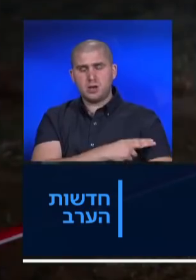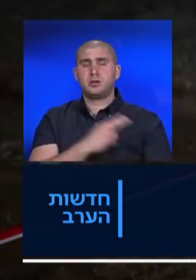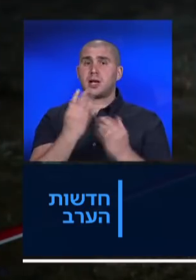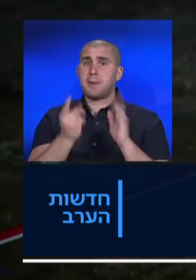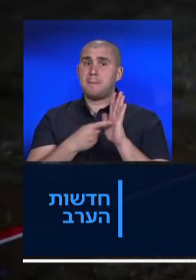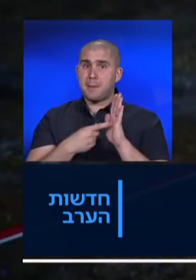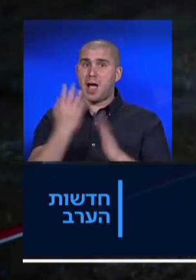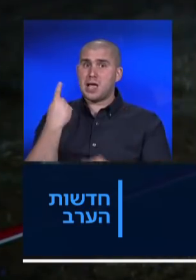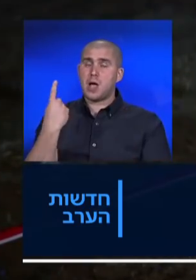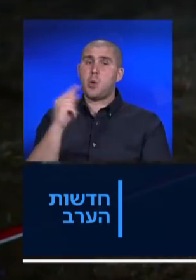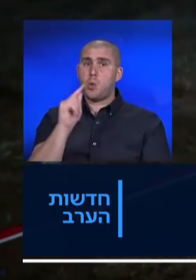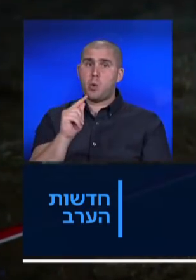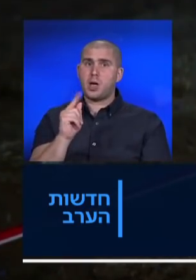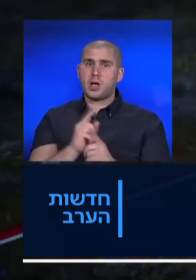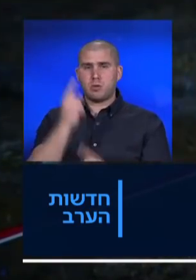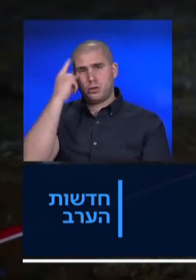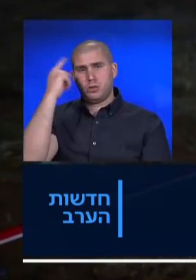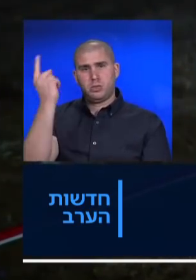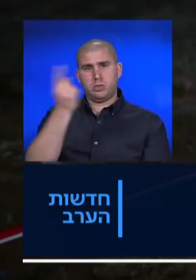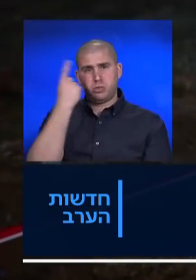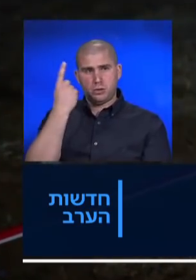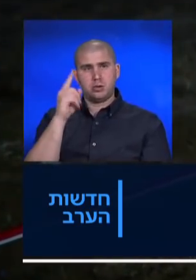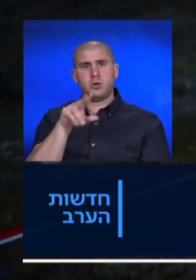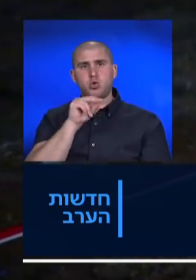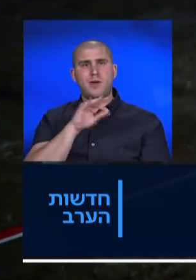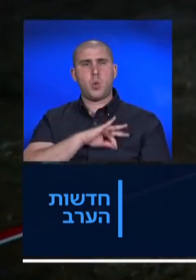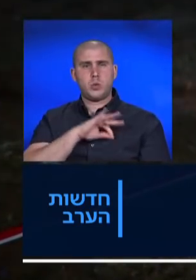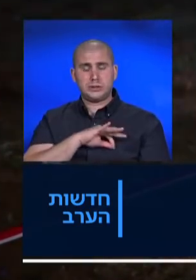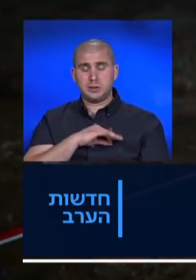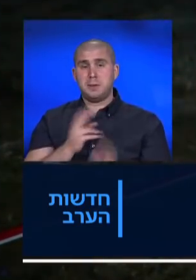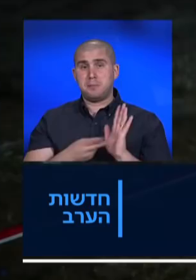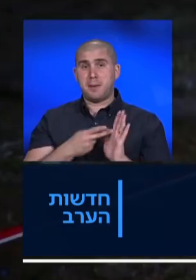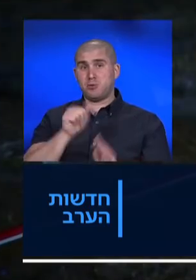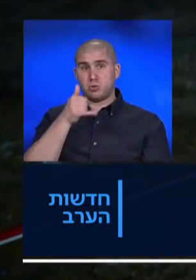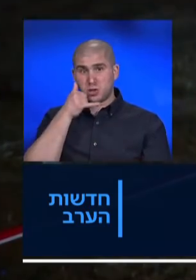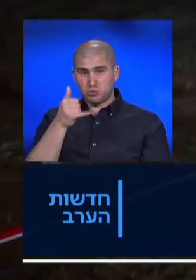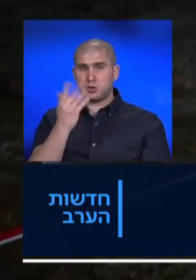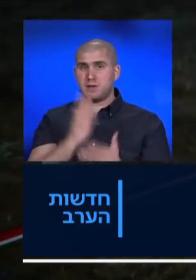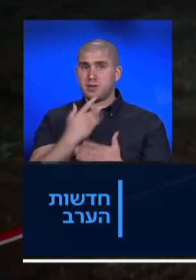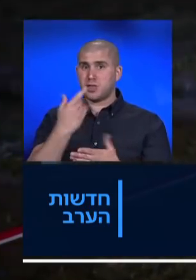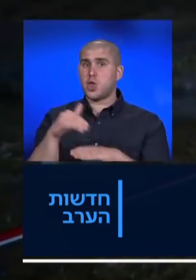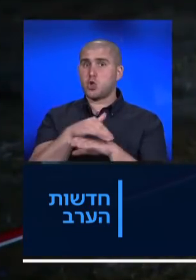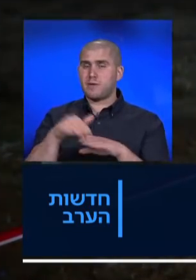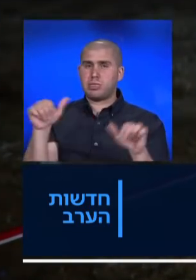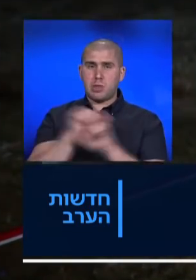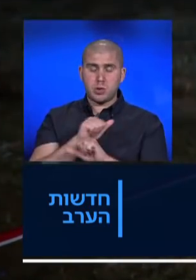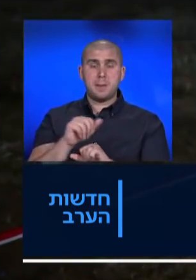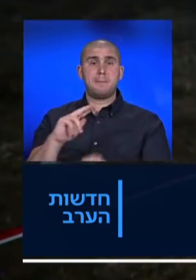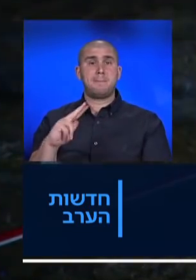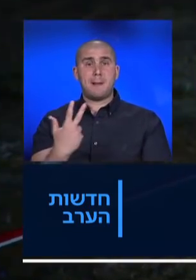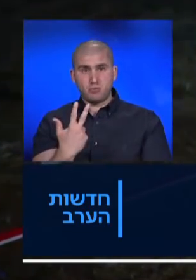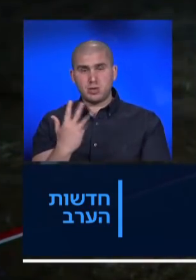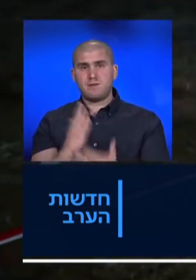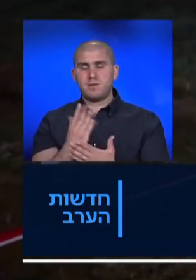הנראה בגילופין, דובר רוסית. בפעמיים הראשונות שהוא התקשר הוא מסר להם כתובת שגויה, אבל בפעם השלישית מסר